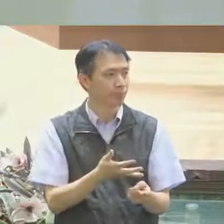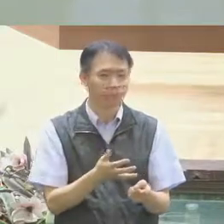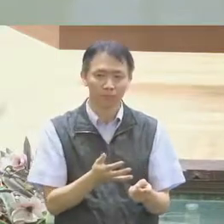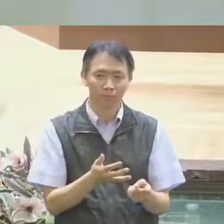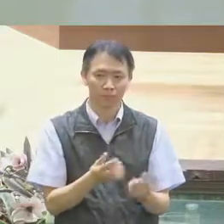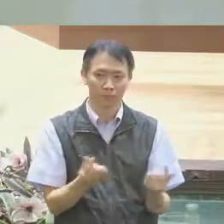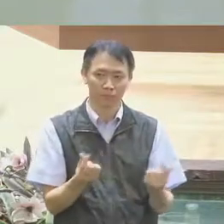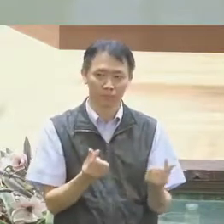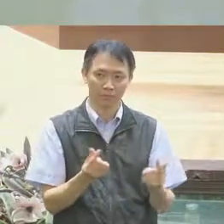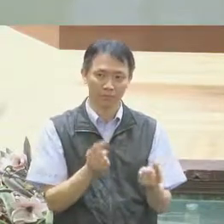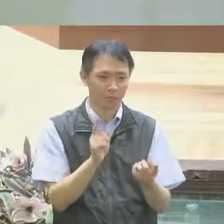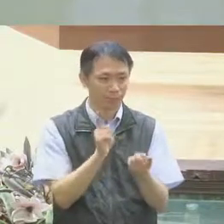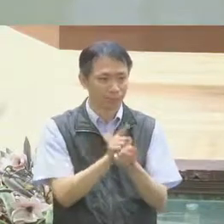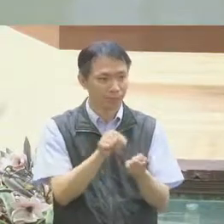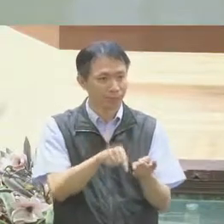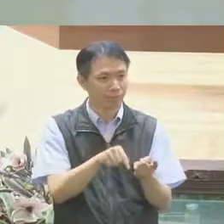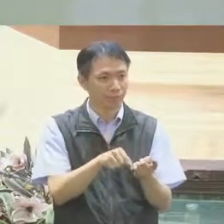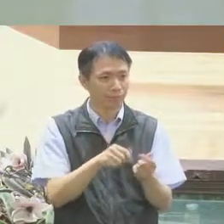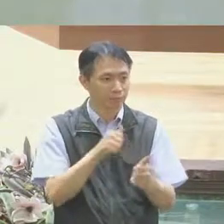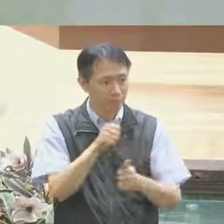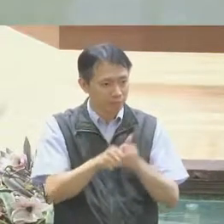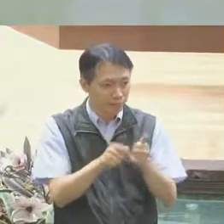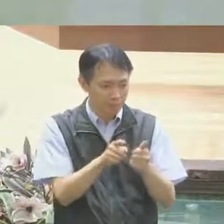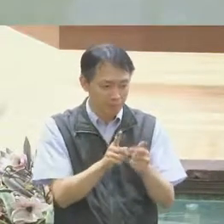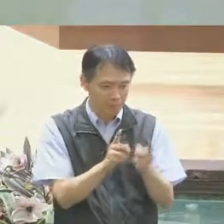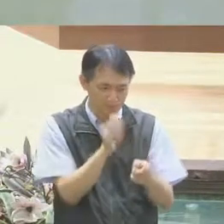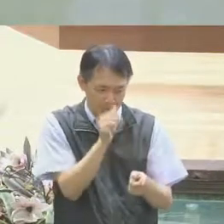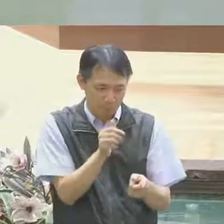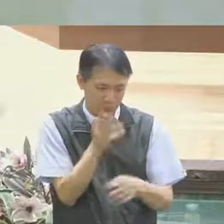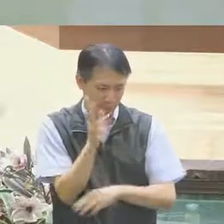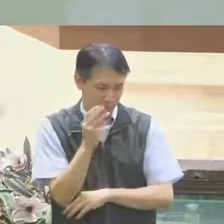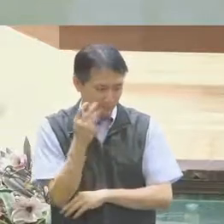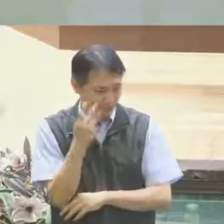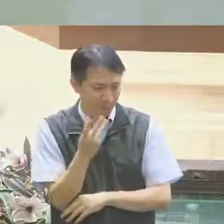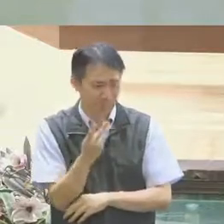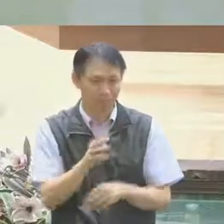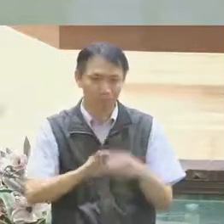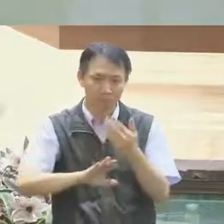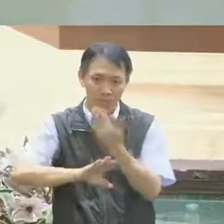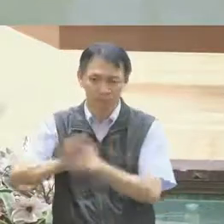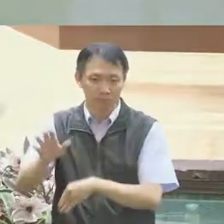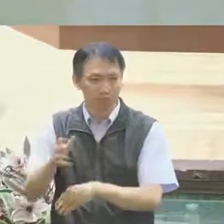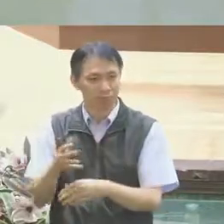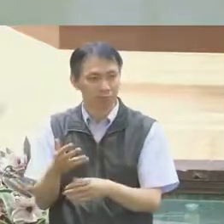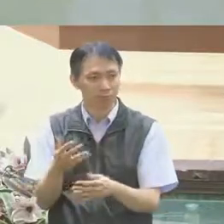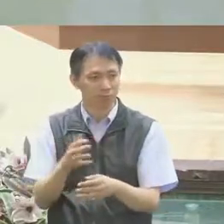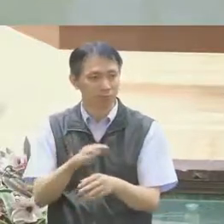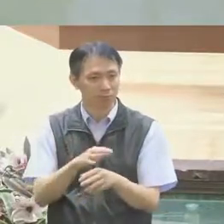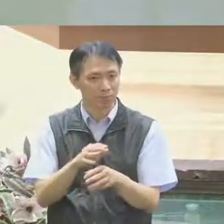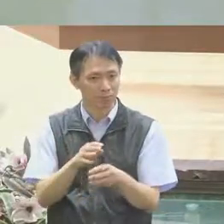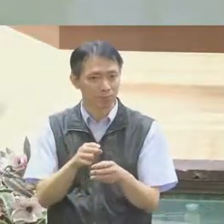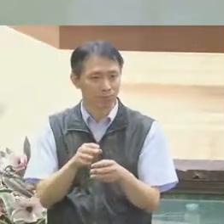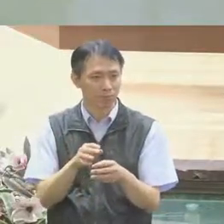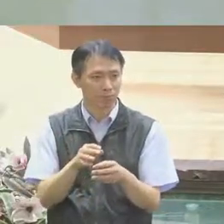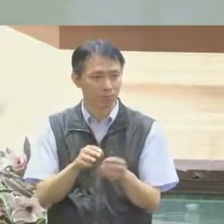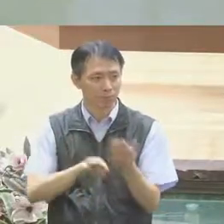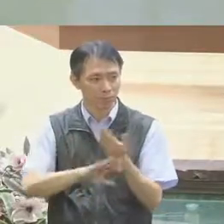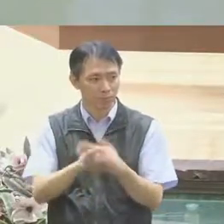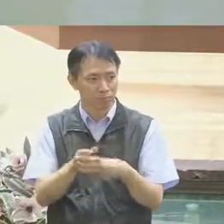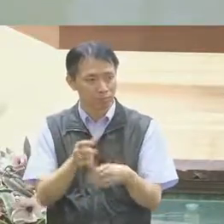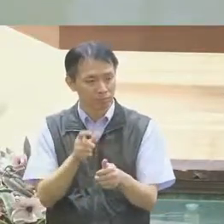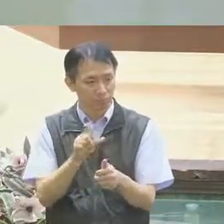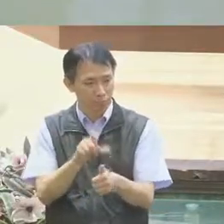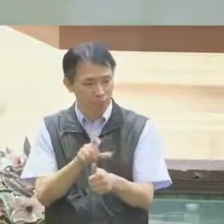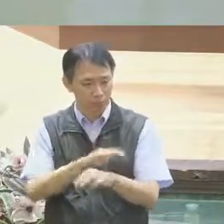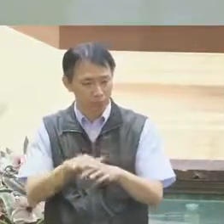了像对于政治参与这些比较敏感议题，那有没有关于像其他那个LGBTQ 啊等相关